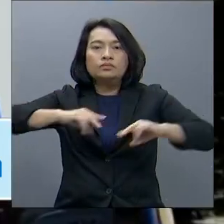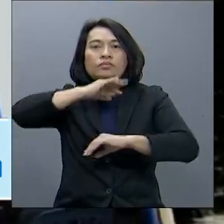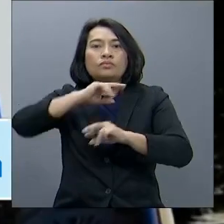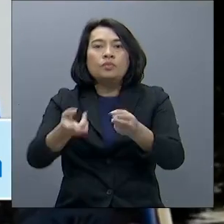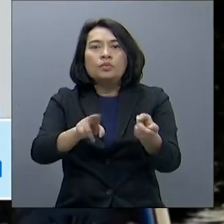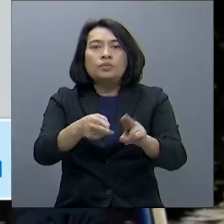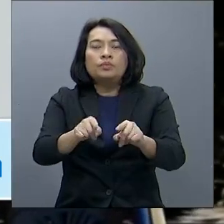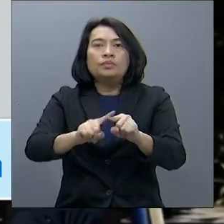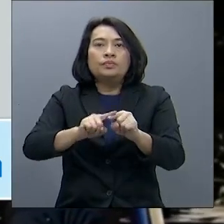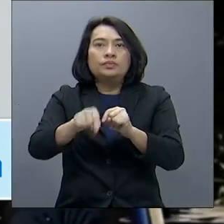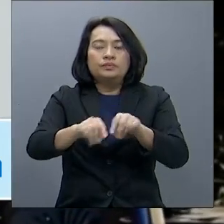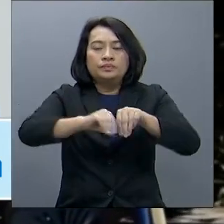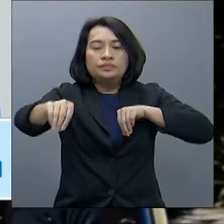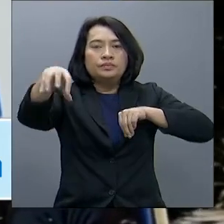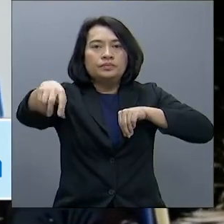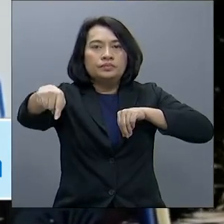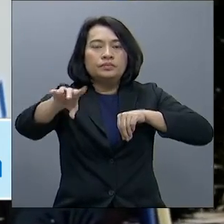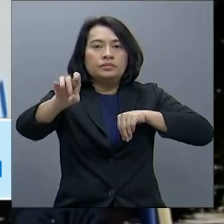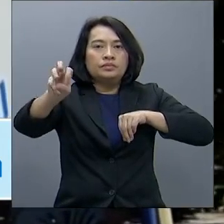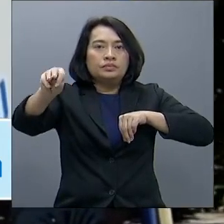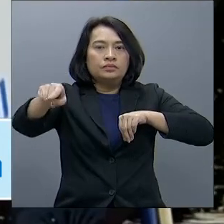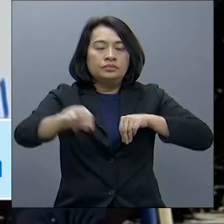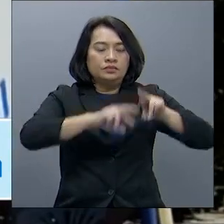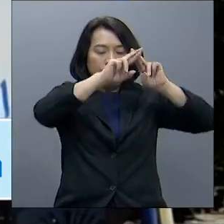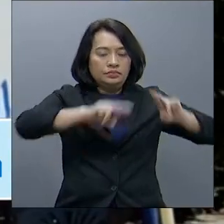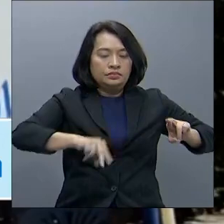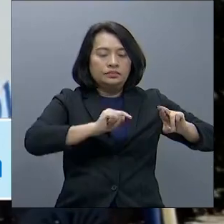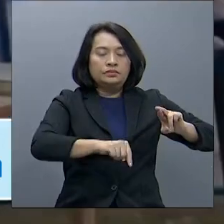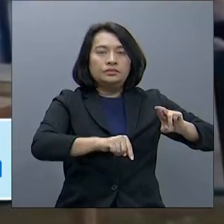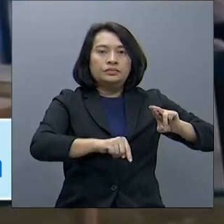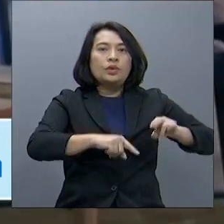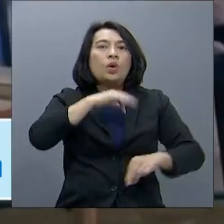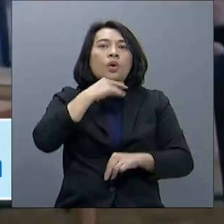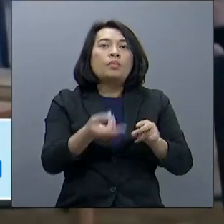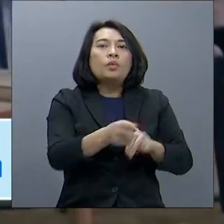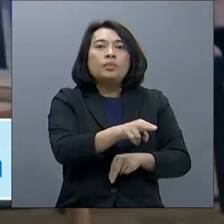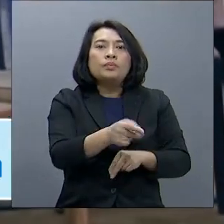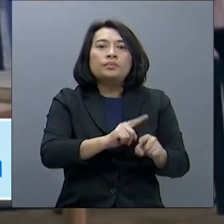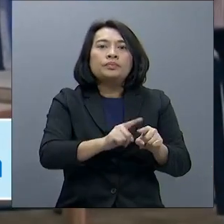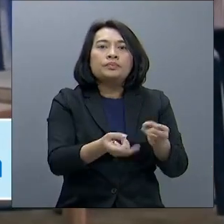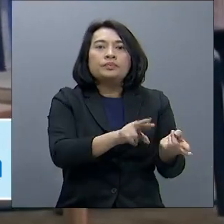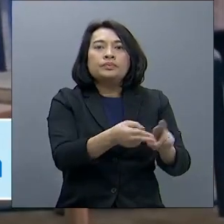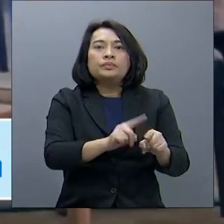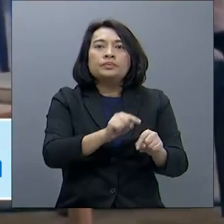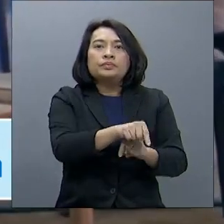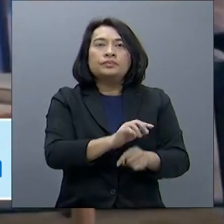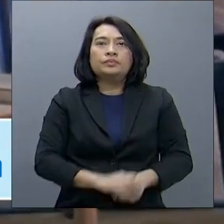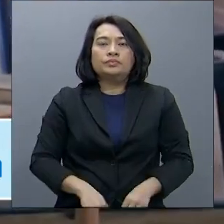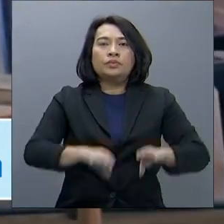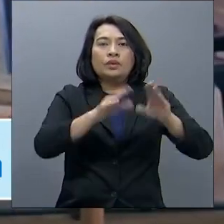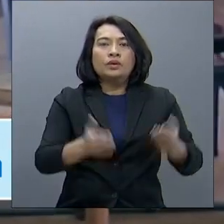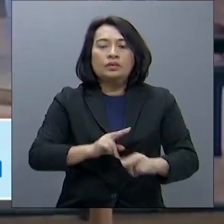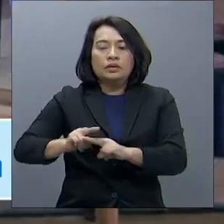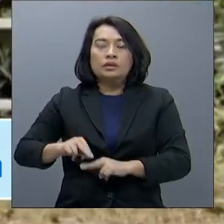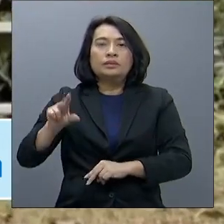งงานไส้เดือนเนี่ยไม่ถึง100เมตรเธอเล่าว่าร้านอาหารของเธอเนี่ยมีทั้งถึง30โต๊ะเลยนะคะเปิดตั้งแต่8โ